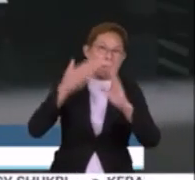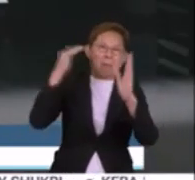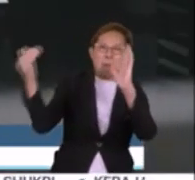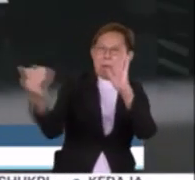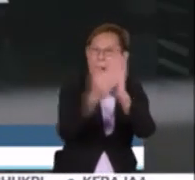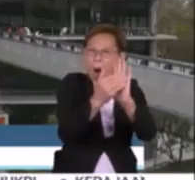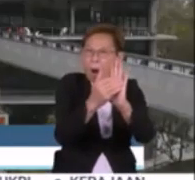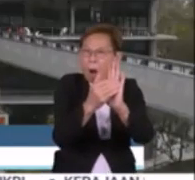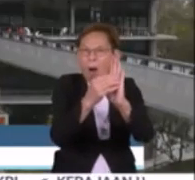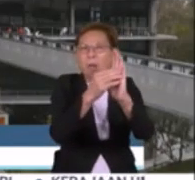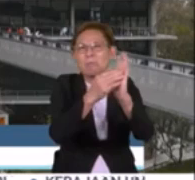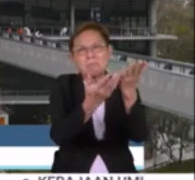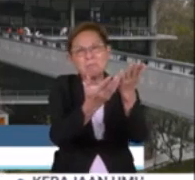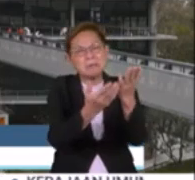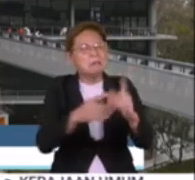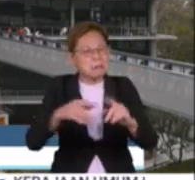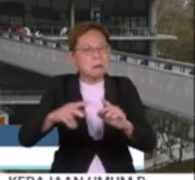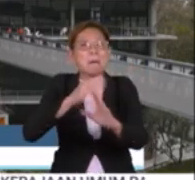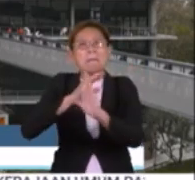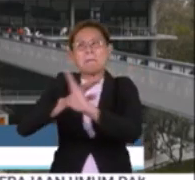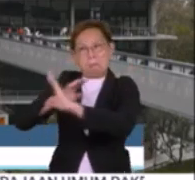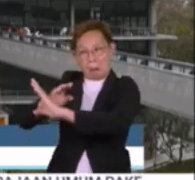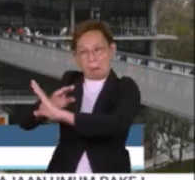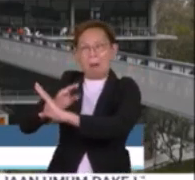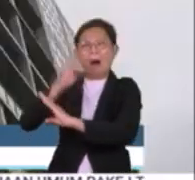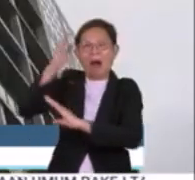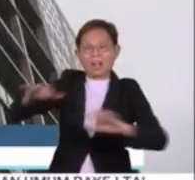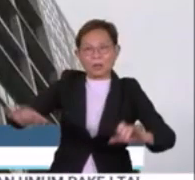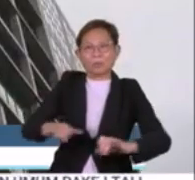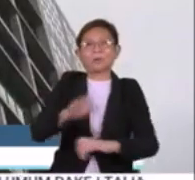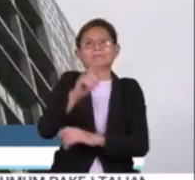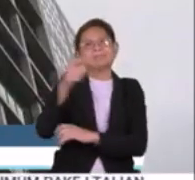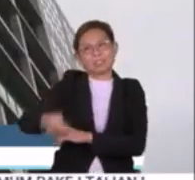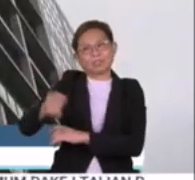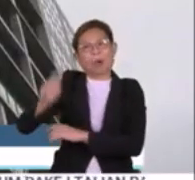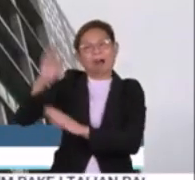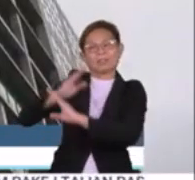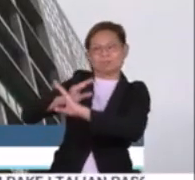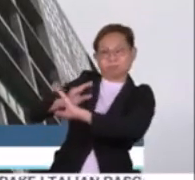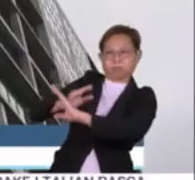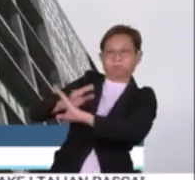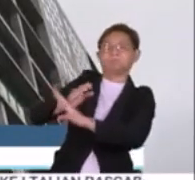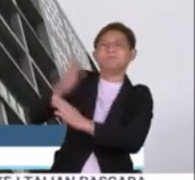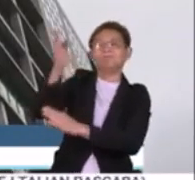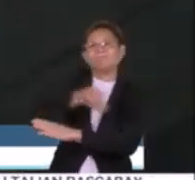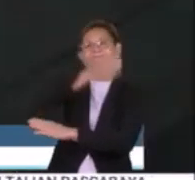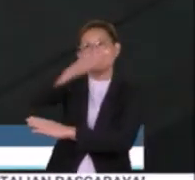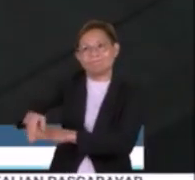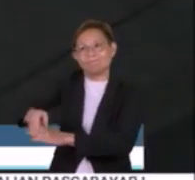pelanggaran kandungan, tindakan sekatan akan dilakukan oleh platform media sosial itu.